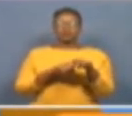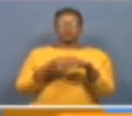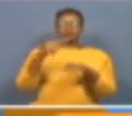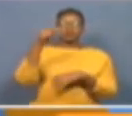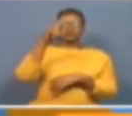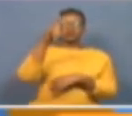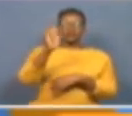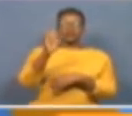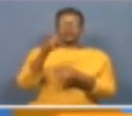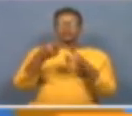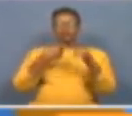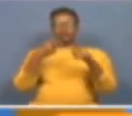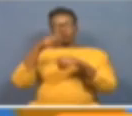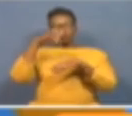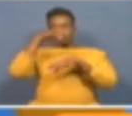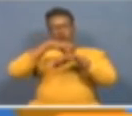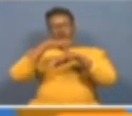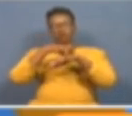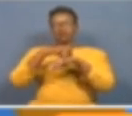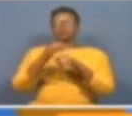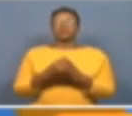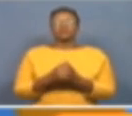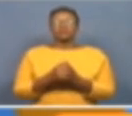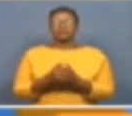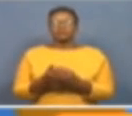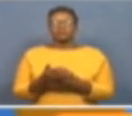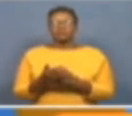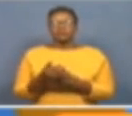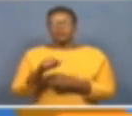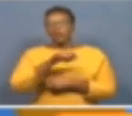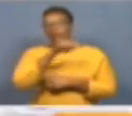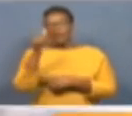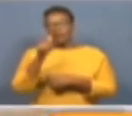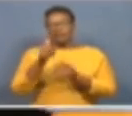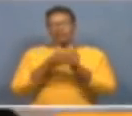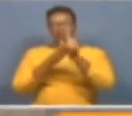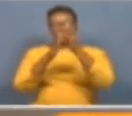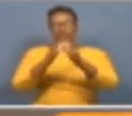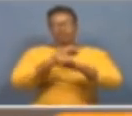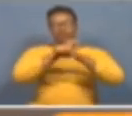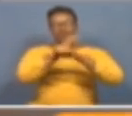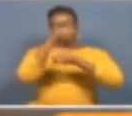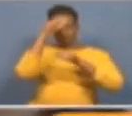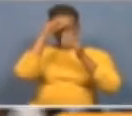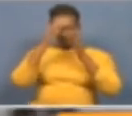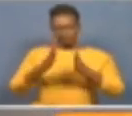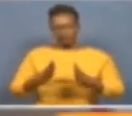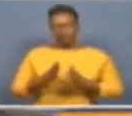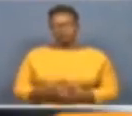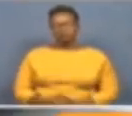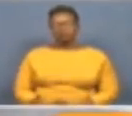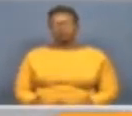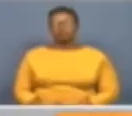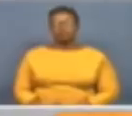la Kilileshwa. Baadhi ya viongozi hata hivyo wamejitokeza kumtetea Gavana Korane.